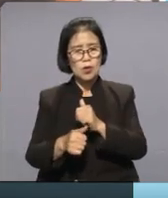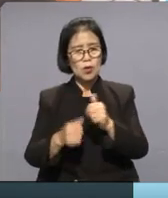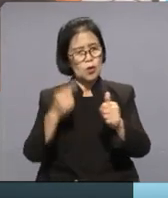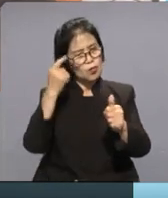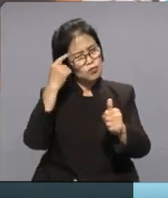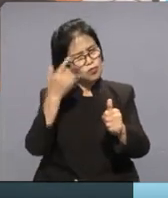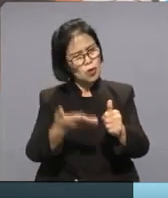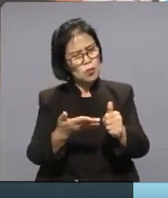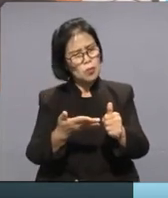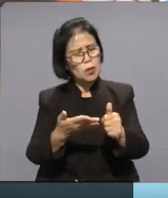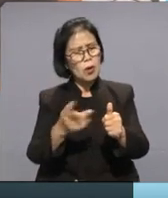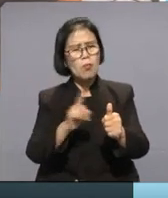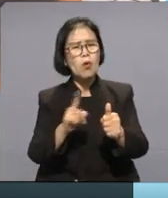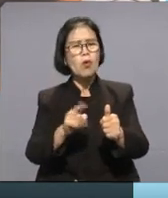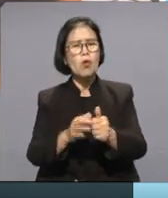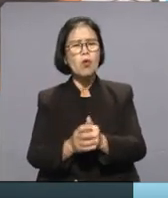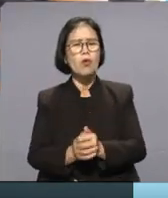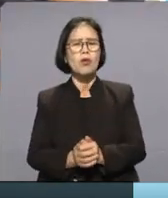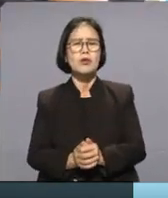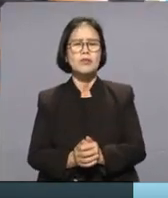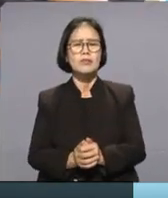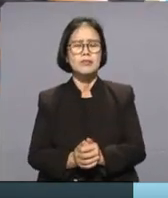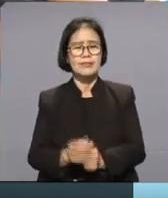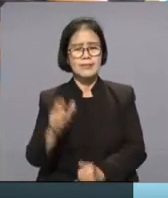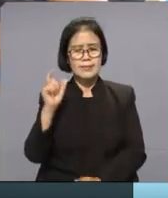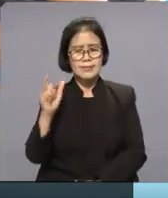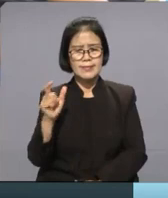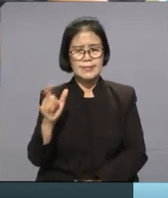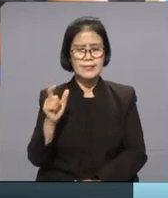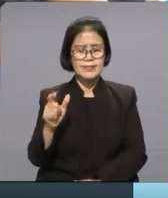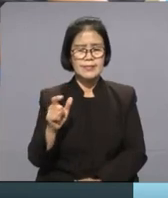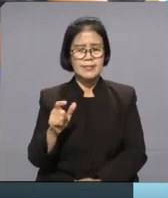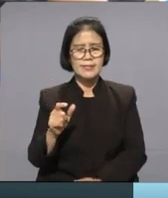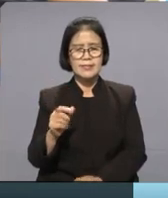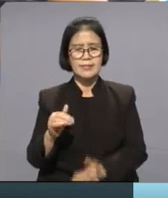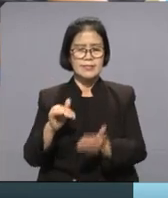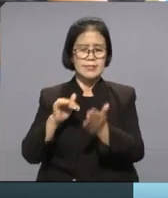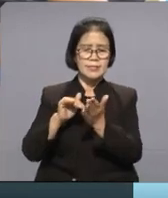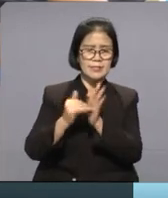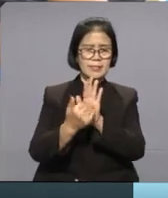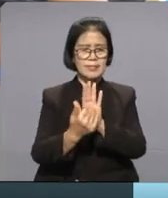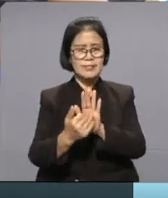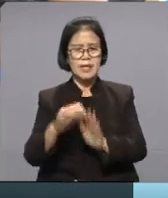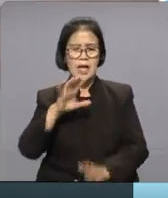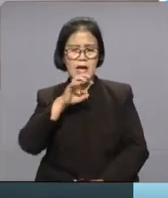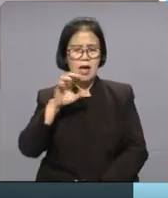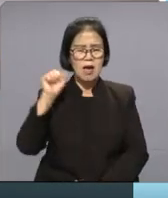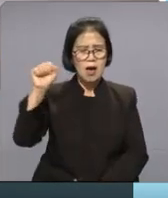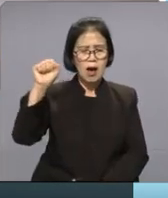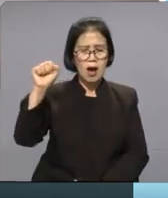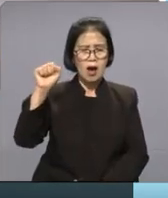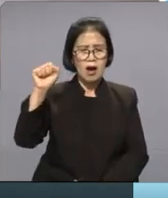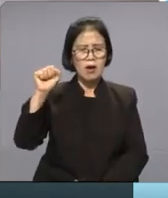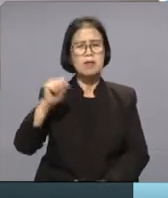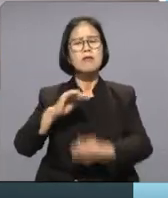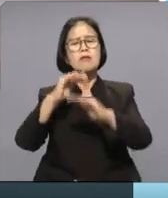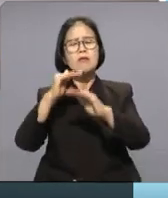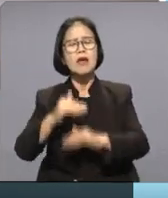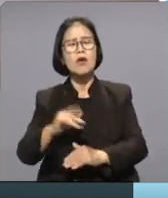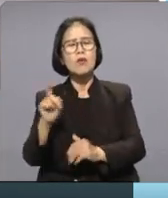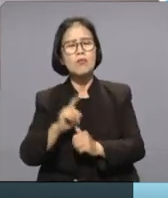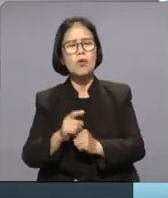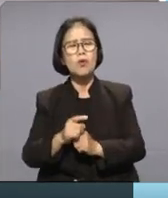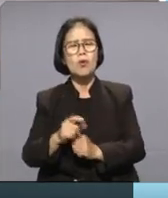네. 마땅치는 않아요. 어떻게 보면은 강하게 이렇게 대항할 수밖에 없었다라고 나올 수도 있는데 그 대항의 내용이